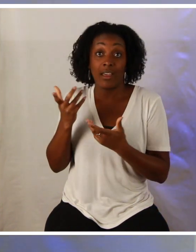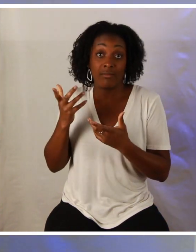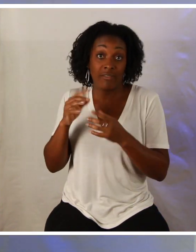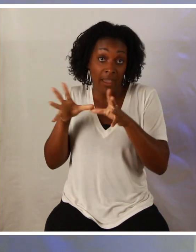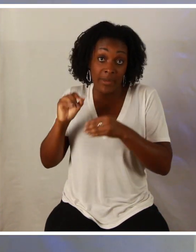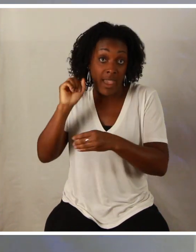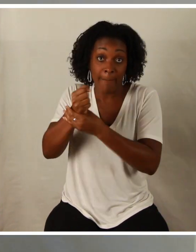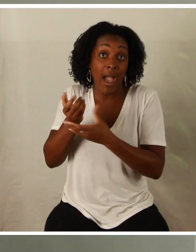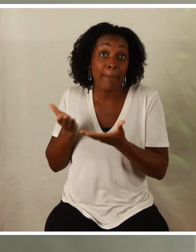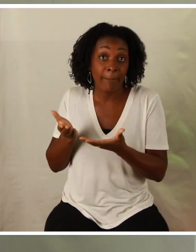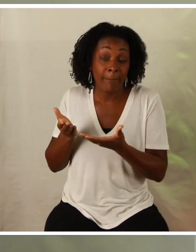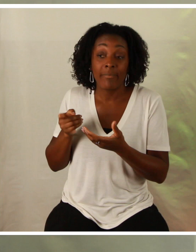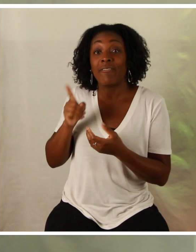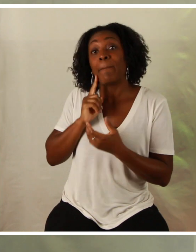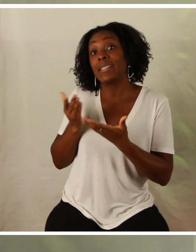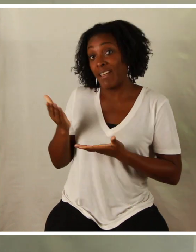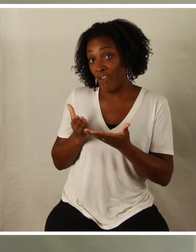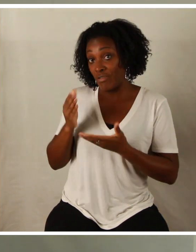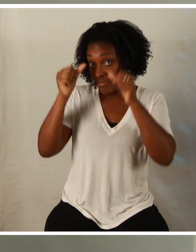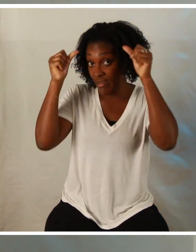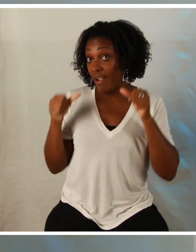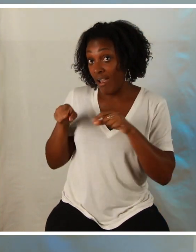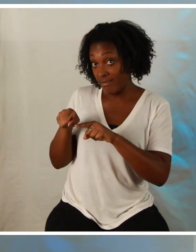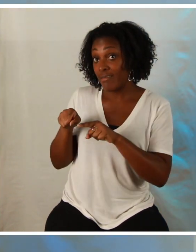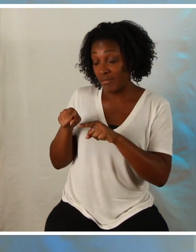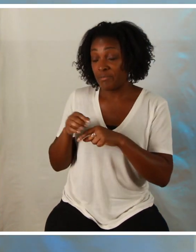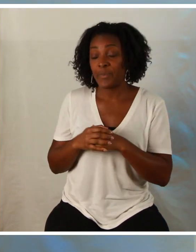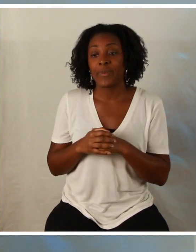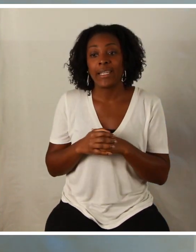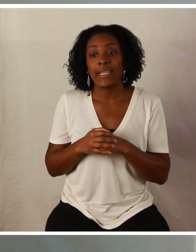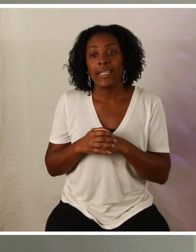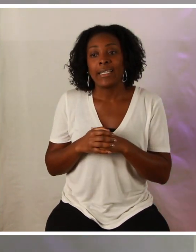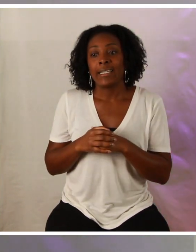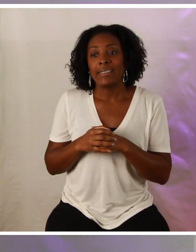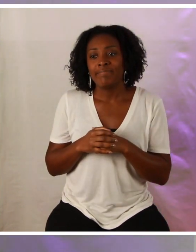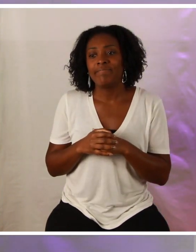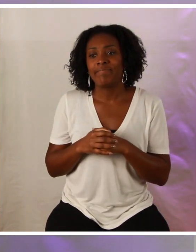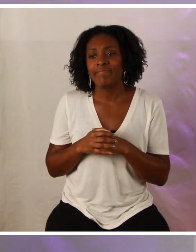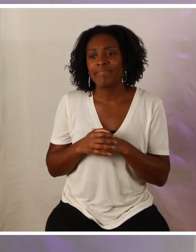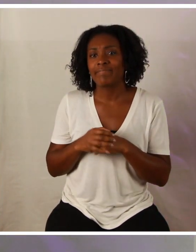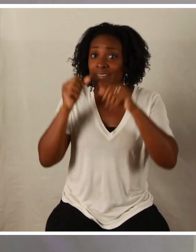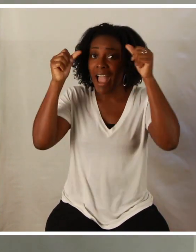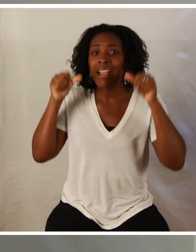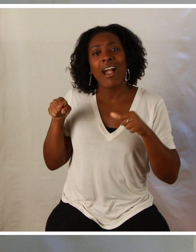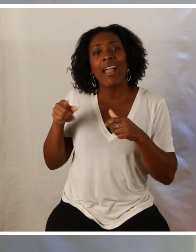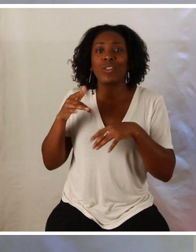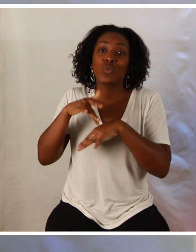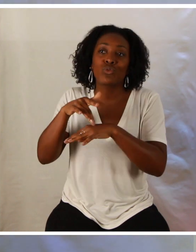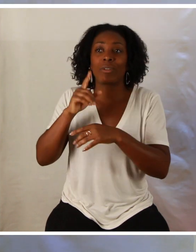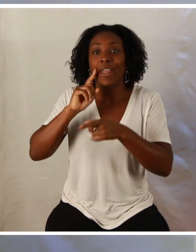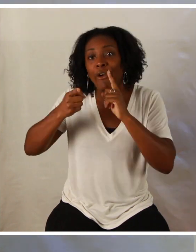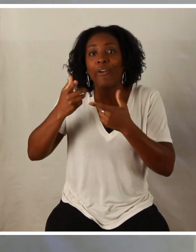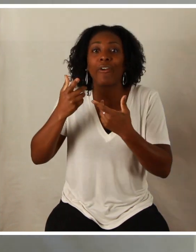d'Abraham. C'était la servante. Et cette femme, a commis quelques erreurs,